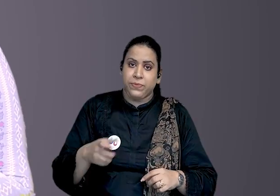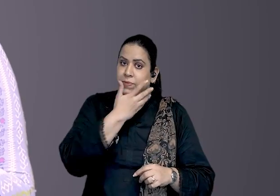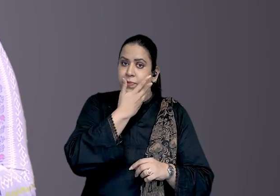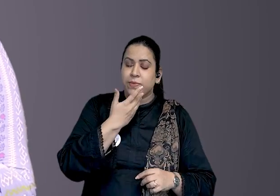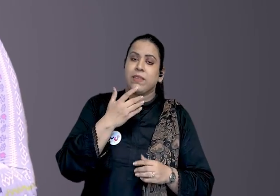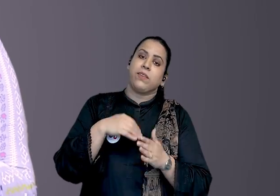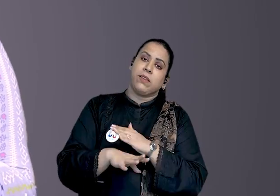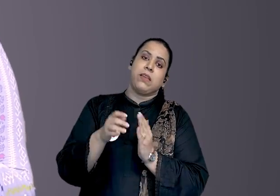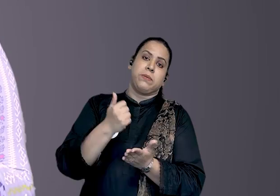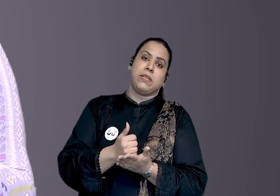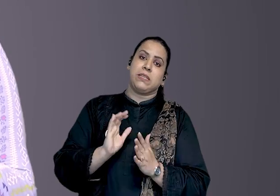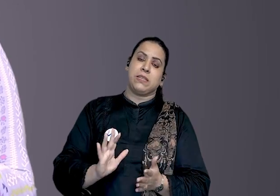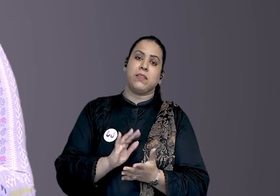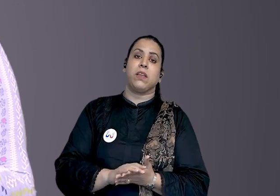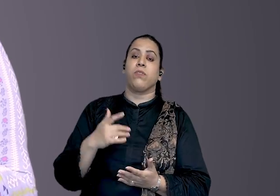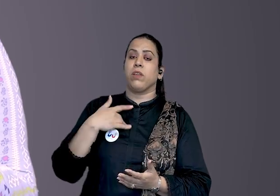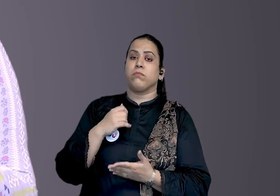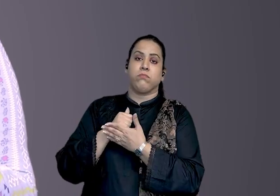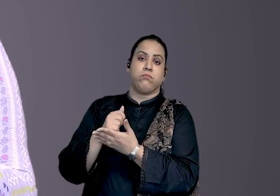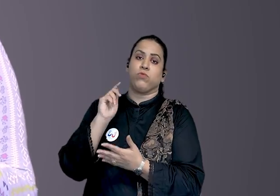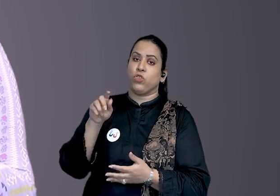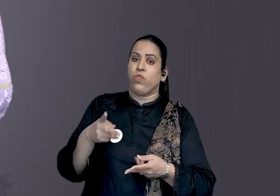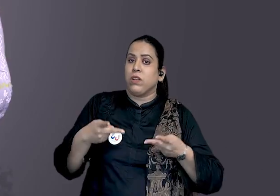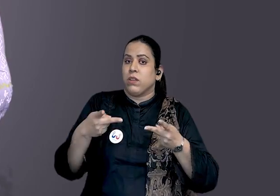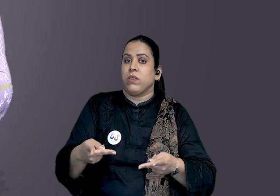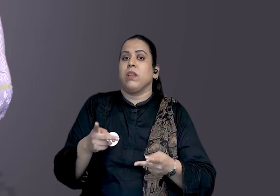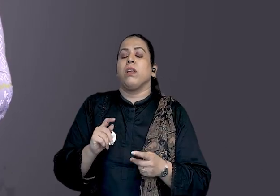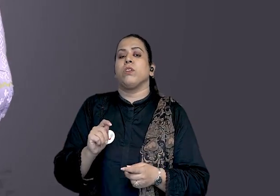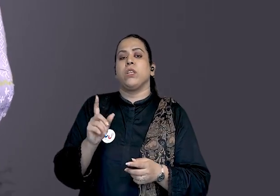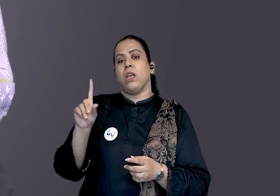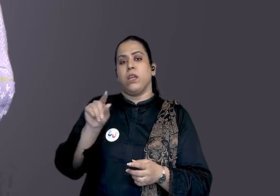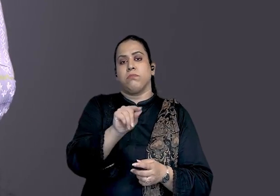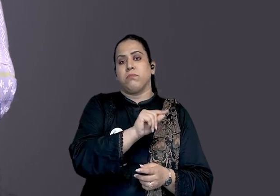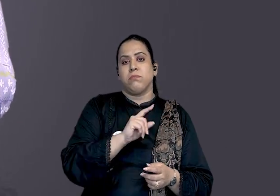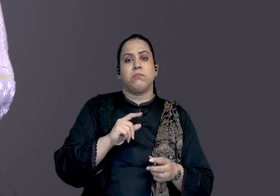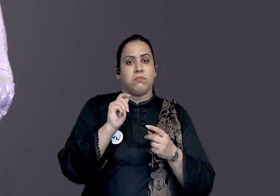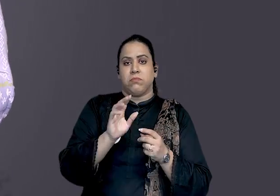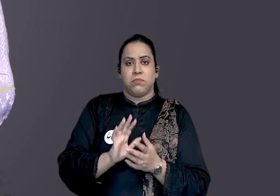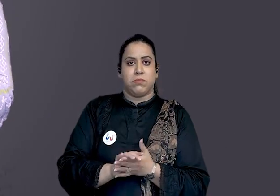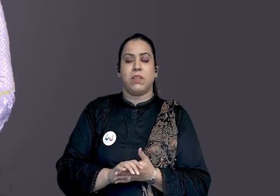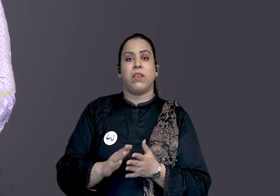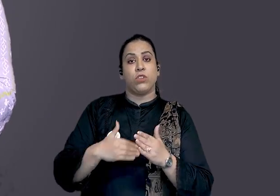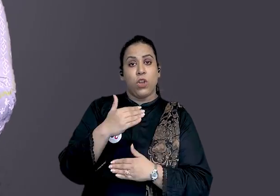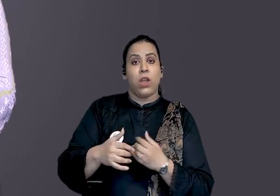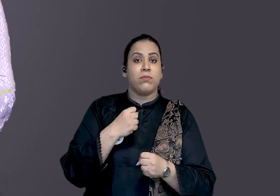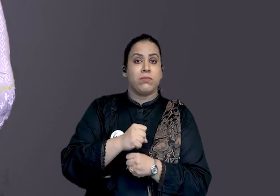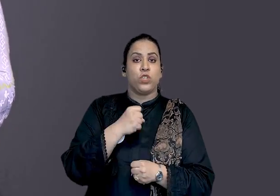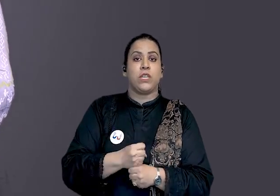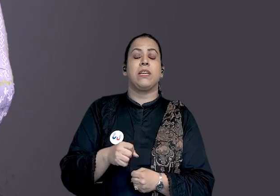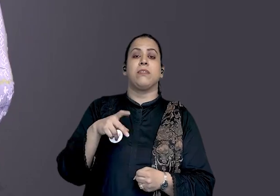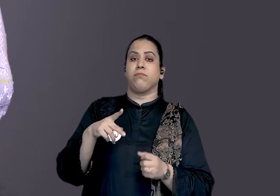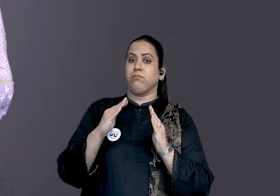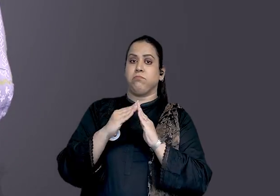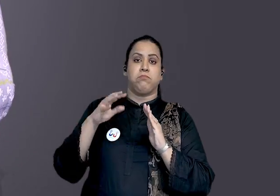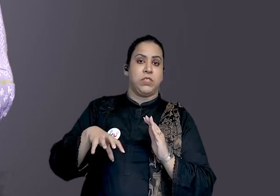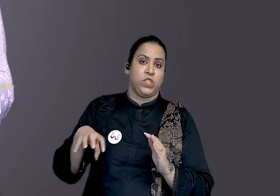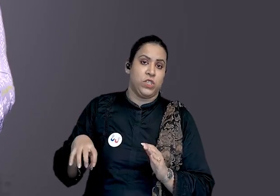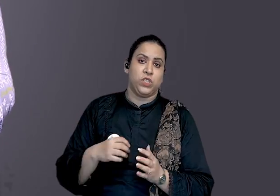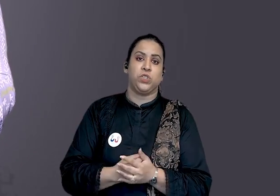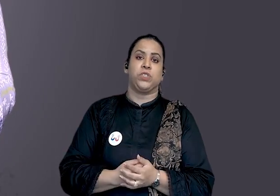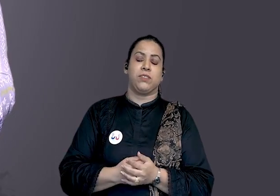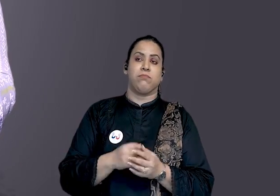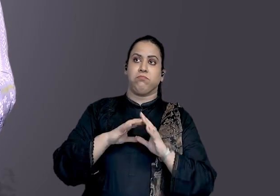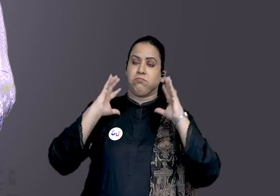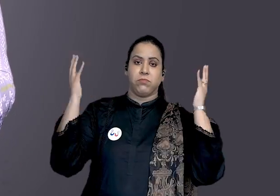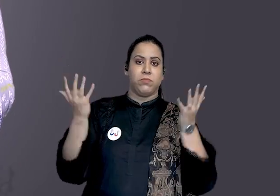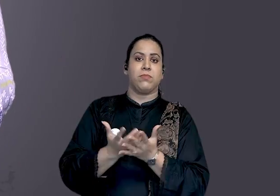करते हैं। वी आर प्रोवाइडिंग आवर सर्विसेज नॉट ओनली टू द इंडिविजुअल्स बट टू द गवर्नमेंटल इंस्टीट्यूशंस एंड